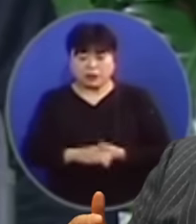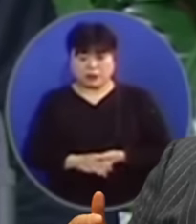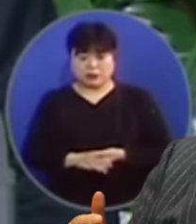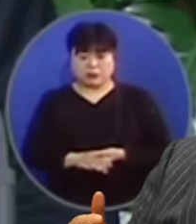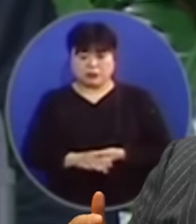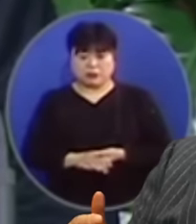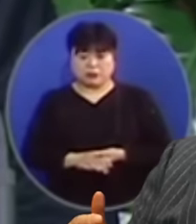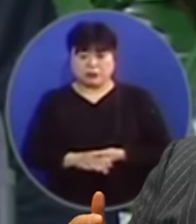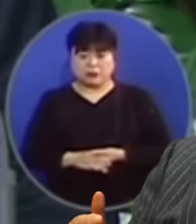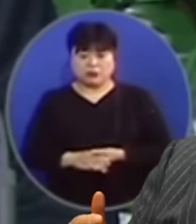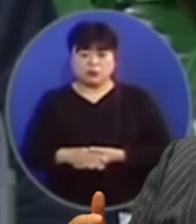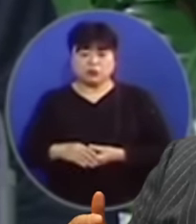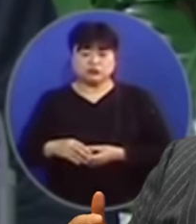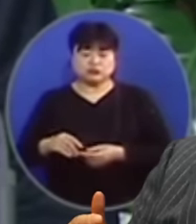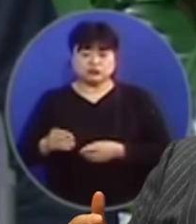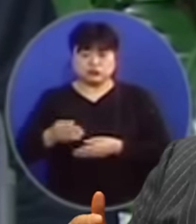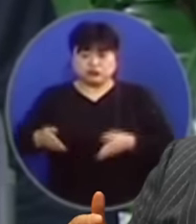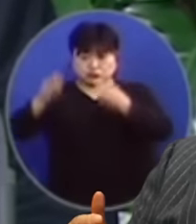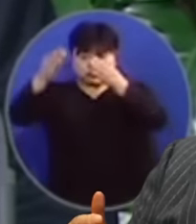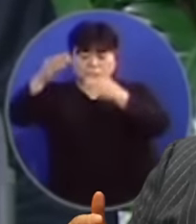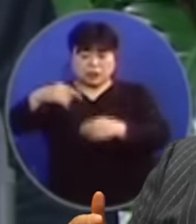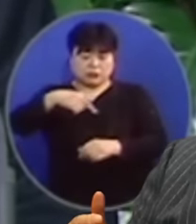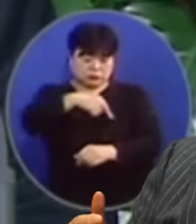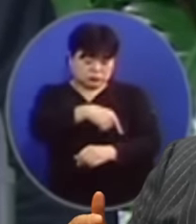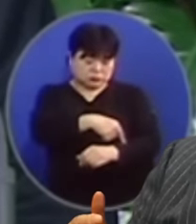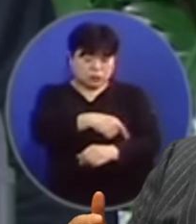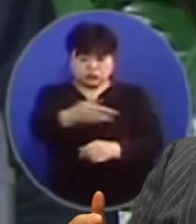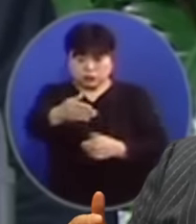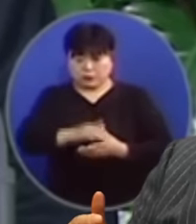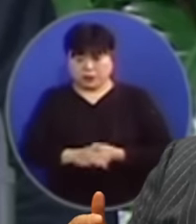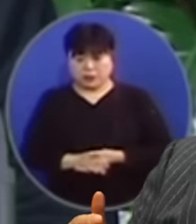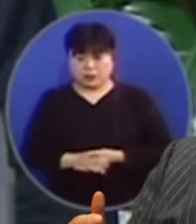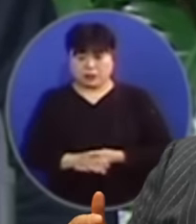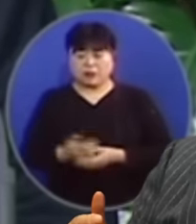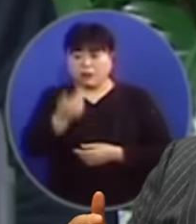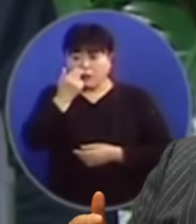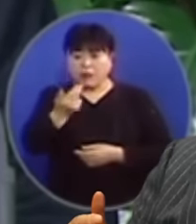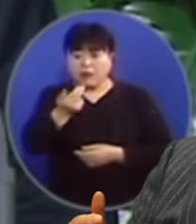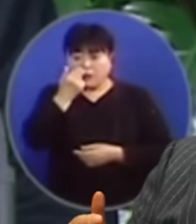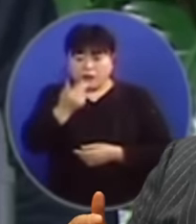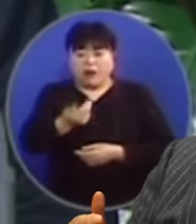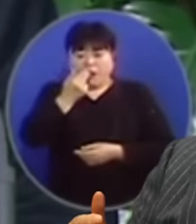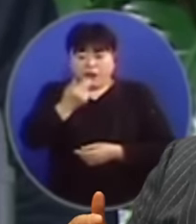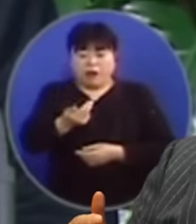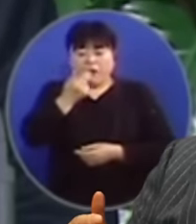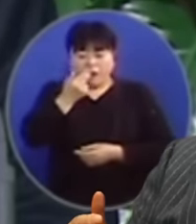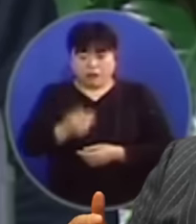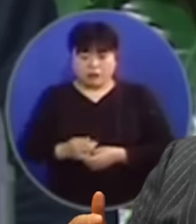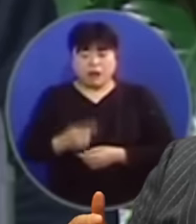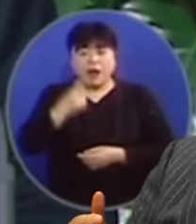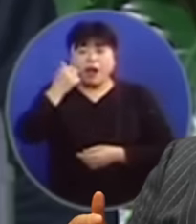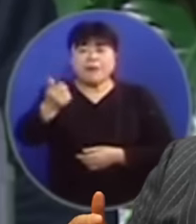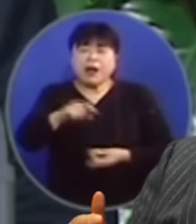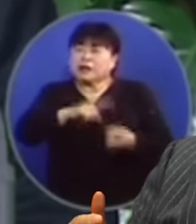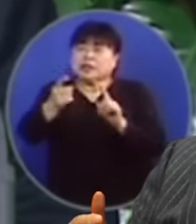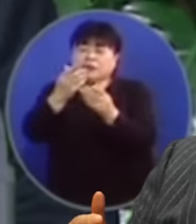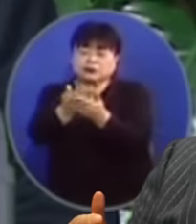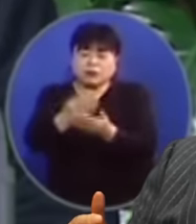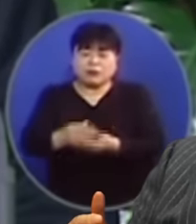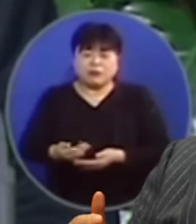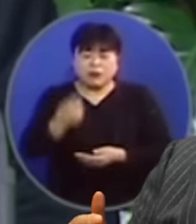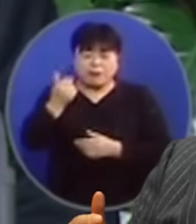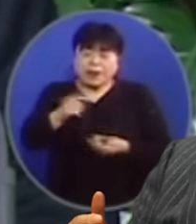링거 줄차나 놔주겠다고. 근데 애는 호흡을 몰아쓰고 자꾸 나보고 아버지 살려주세요,